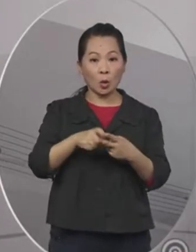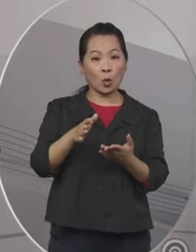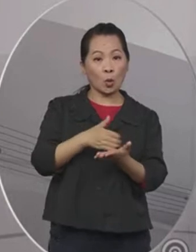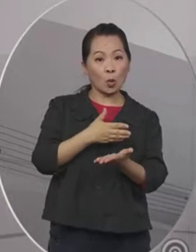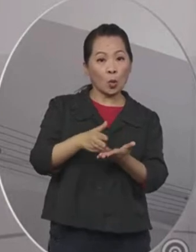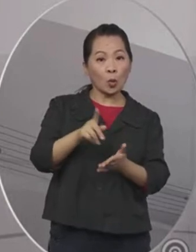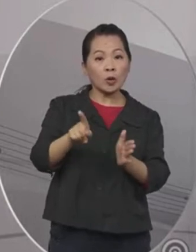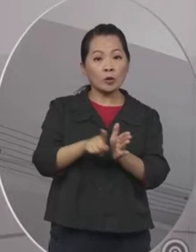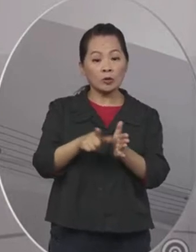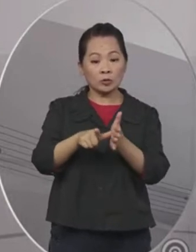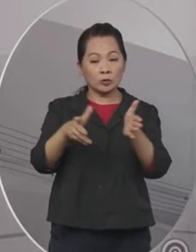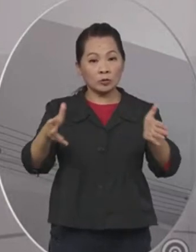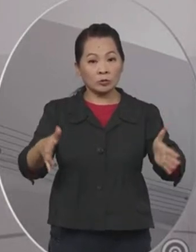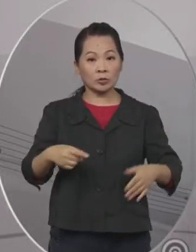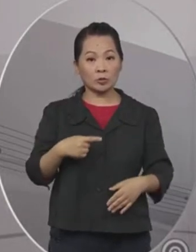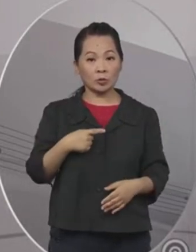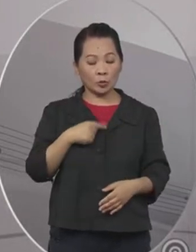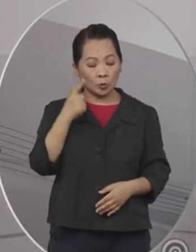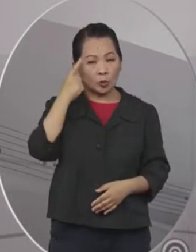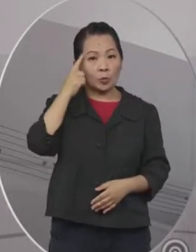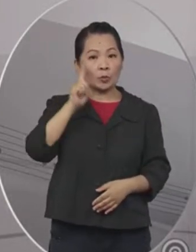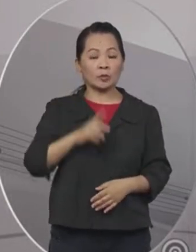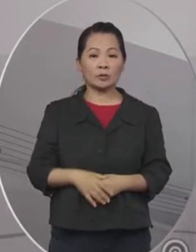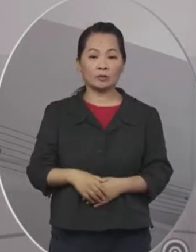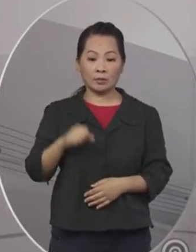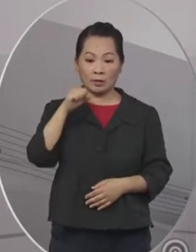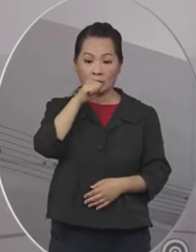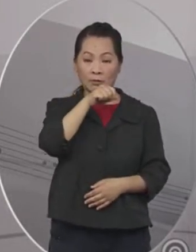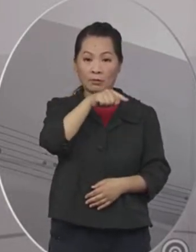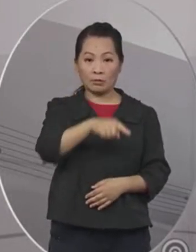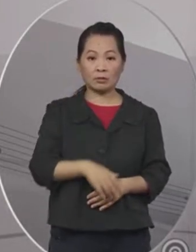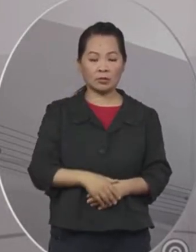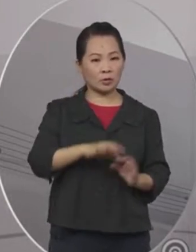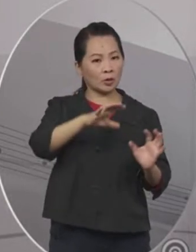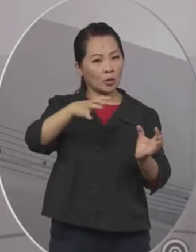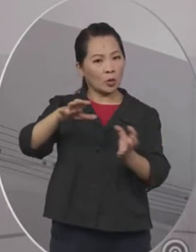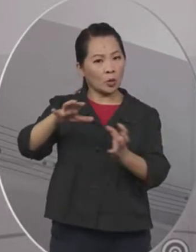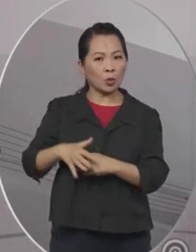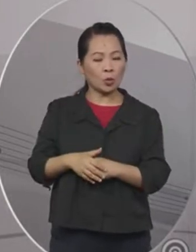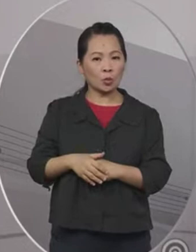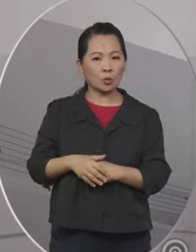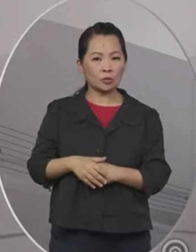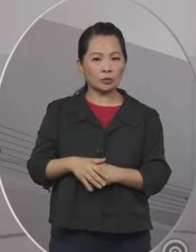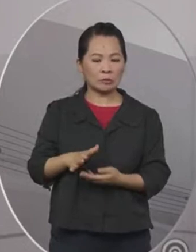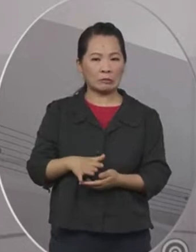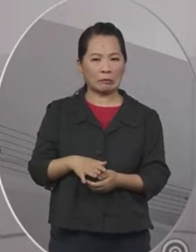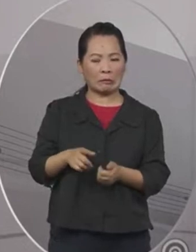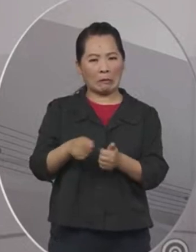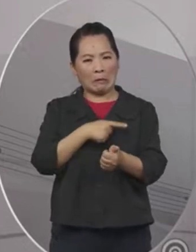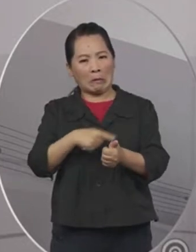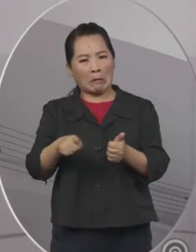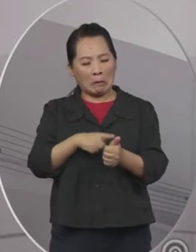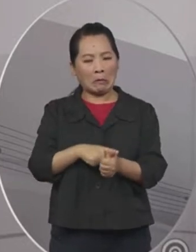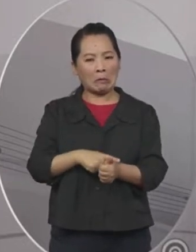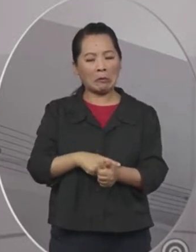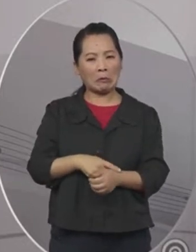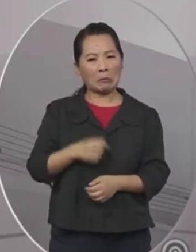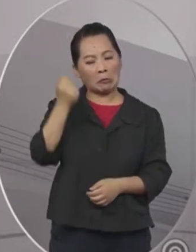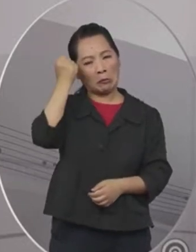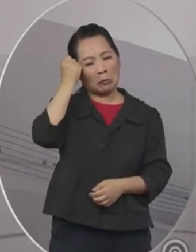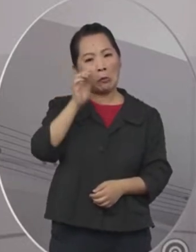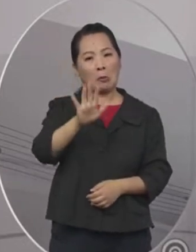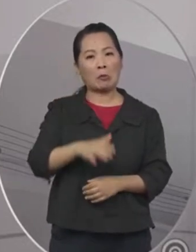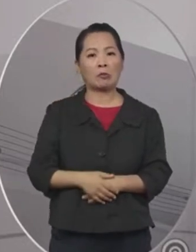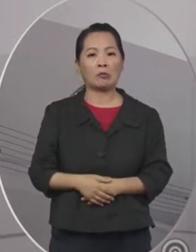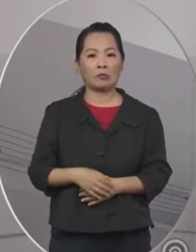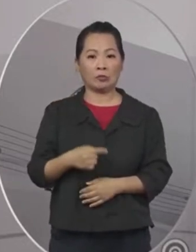间，我深刻感受到台湾在国际被打压的窘境。因此，即便